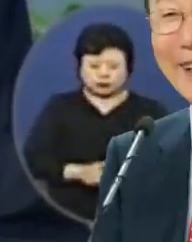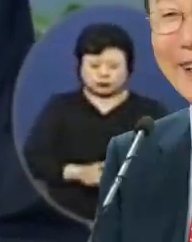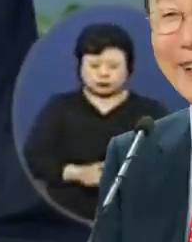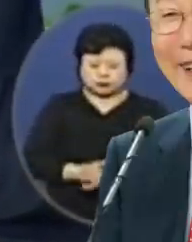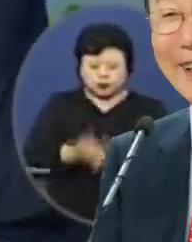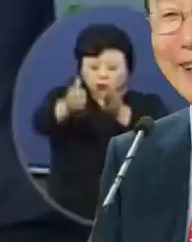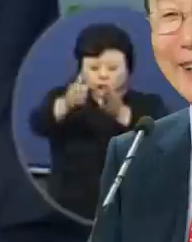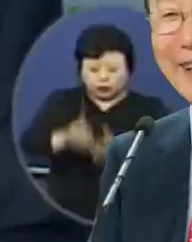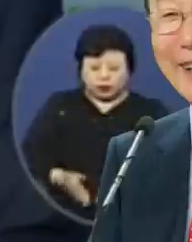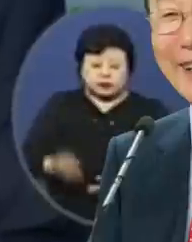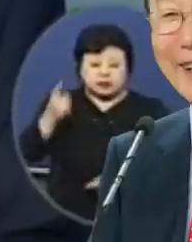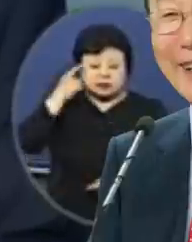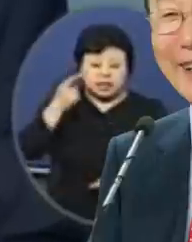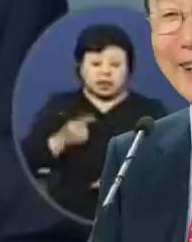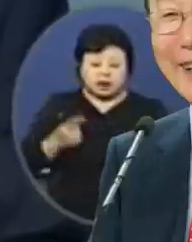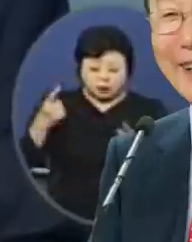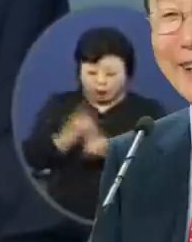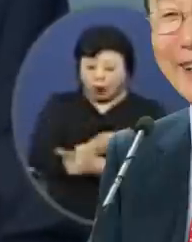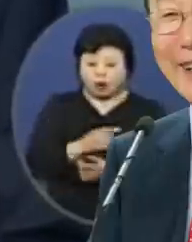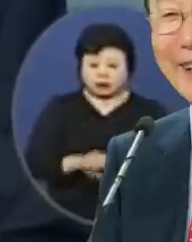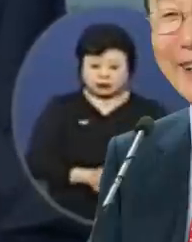그를 통해서 생각이 달라져야 돼요.